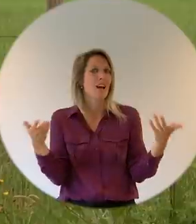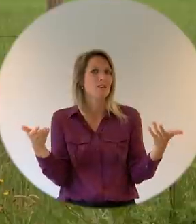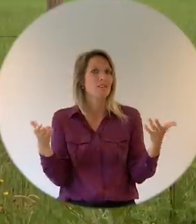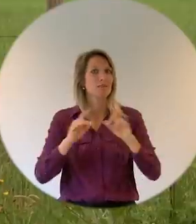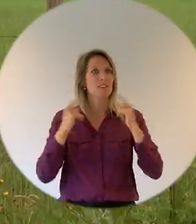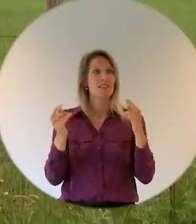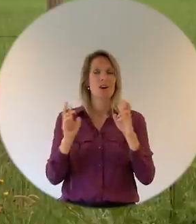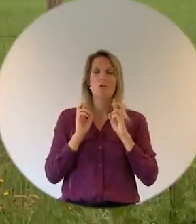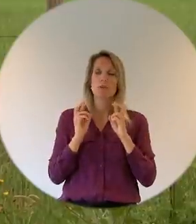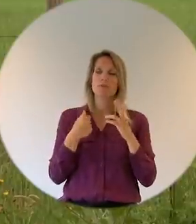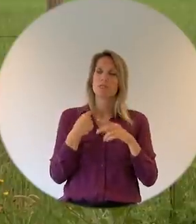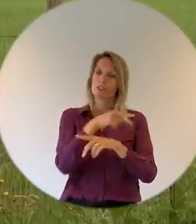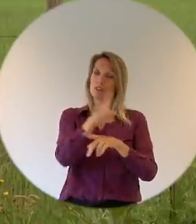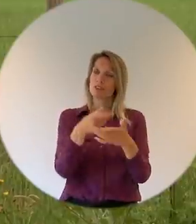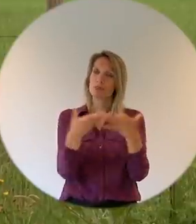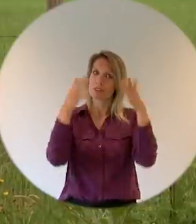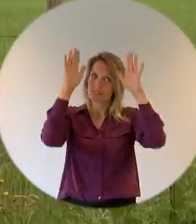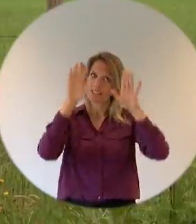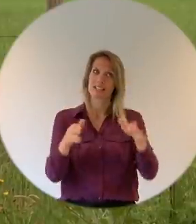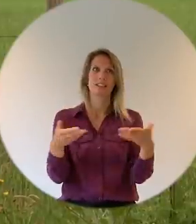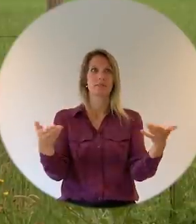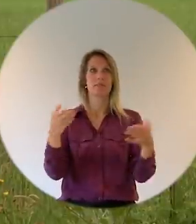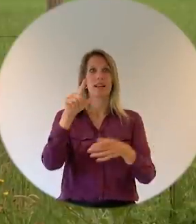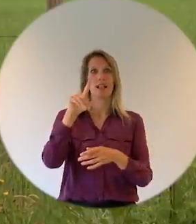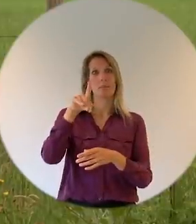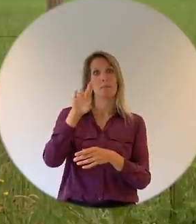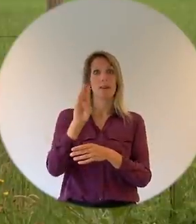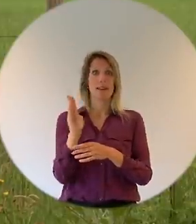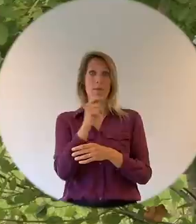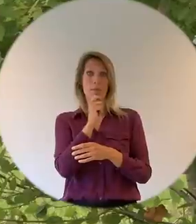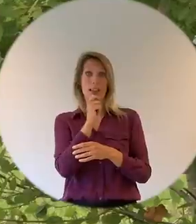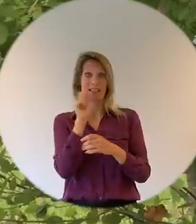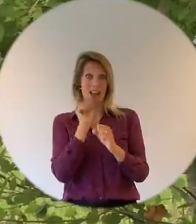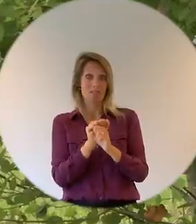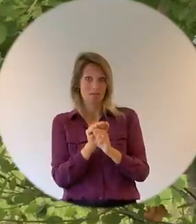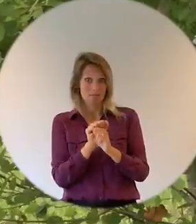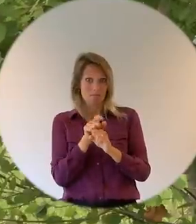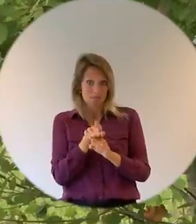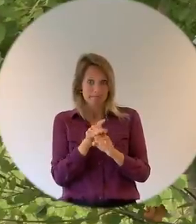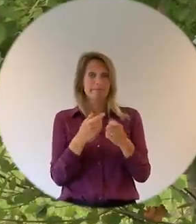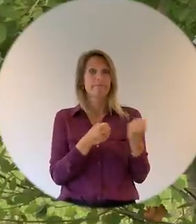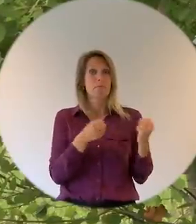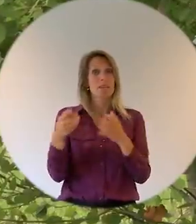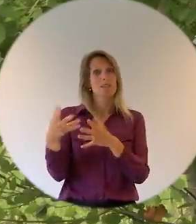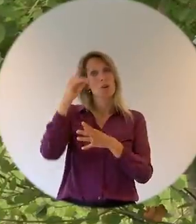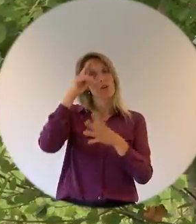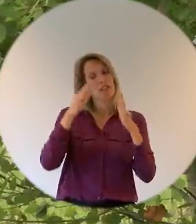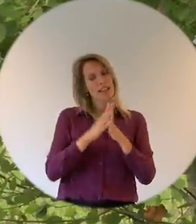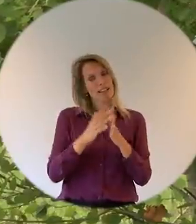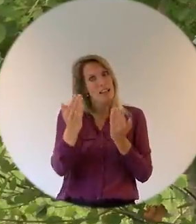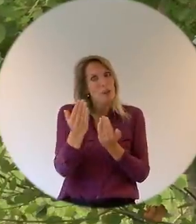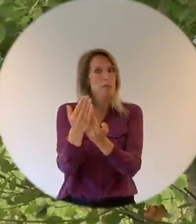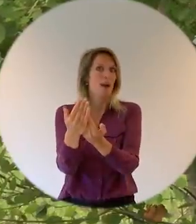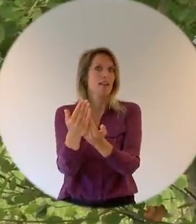u tot een zegen mag zijn. LPB Media brengt ook het geloof en de kerk dicht bij u. En door allerlei programma's